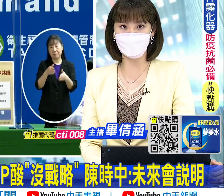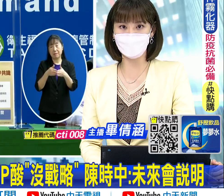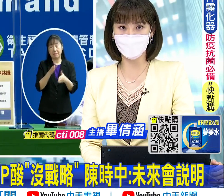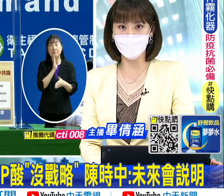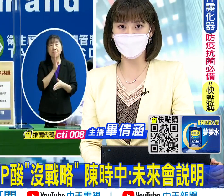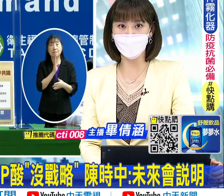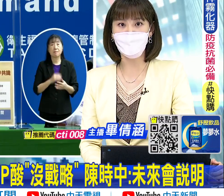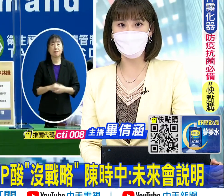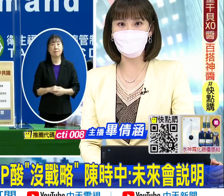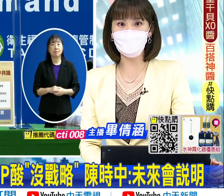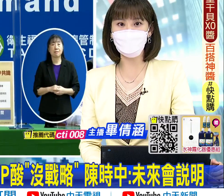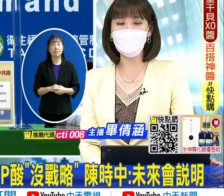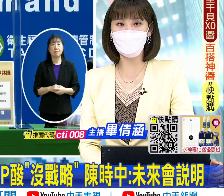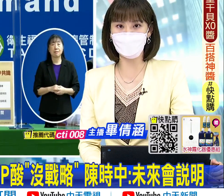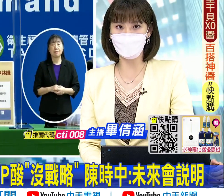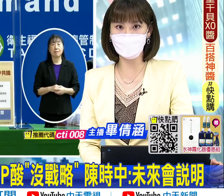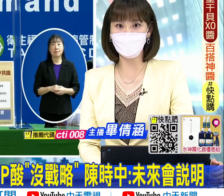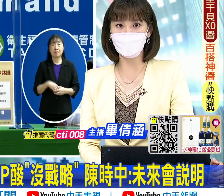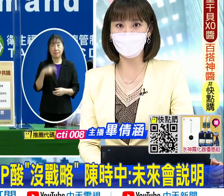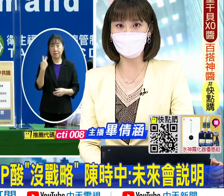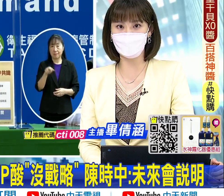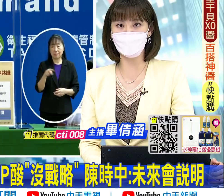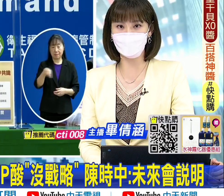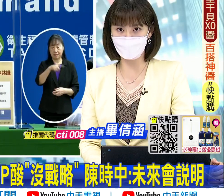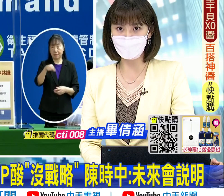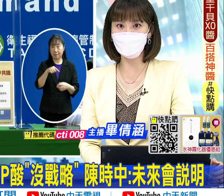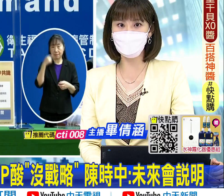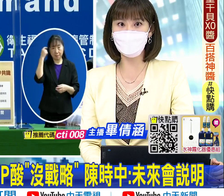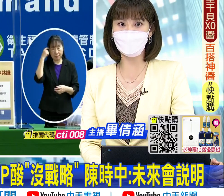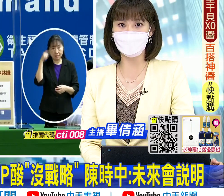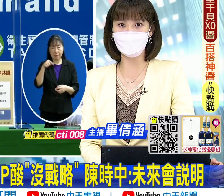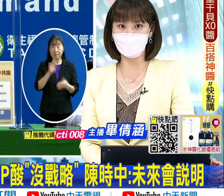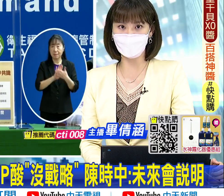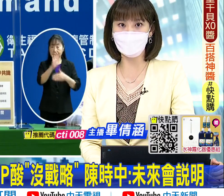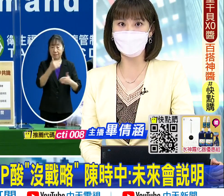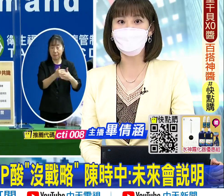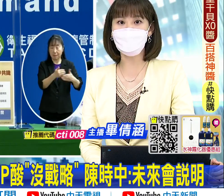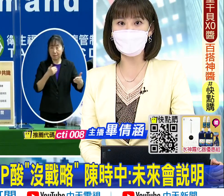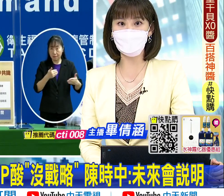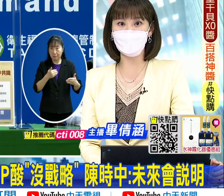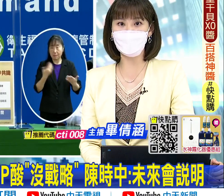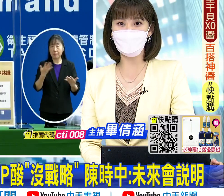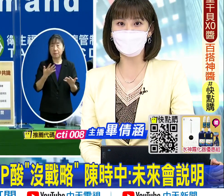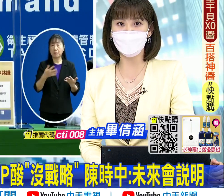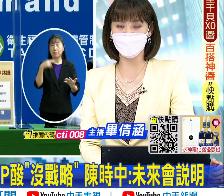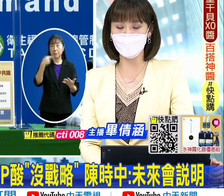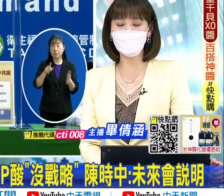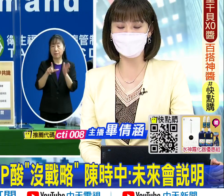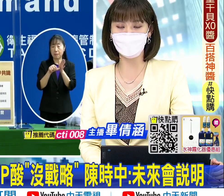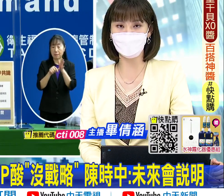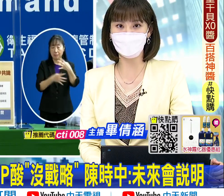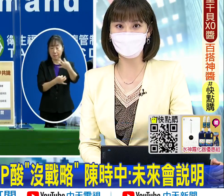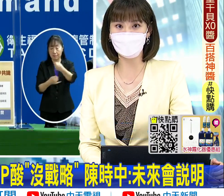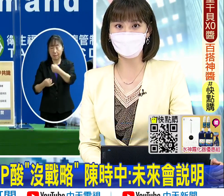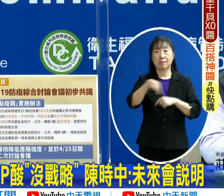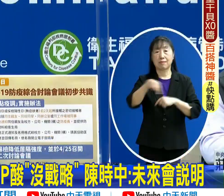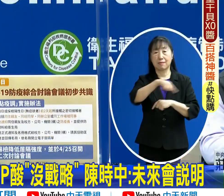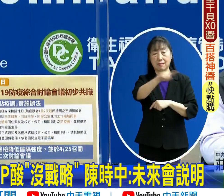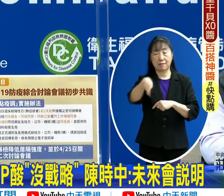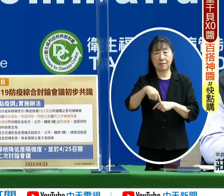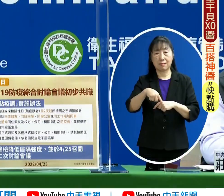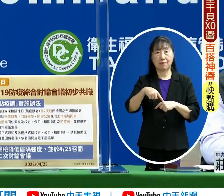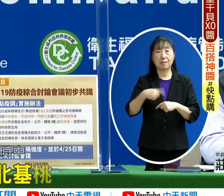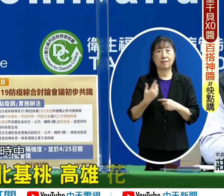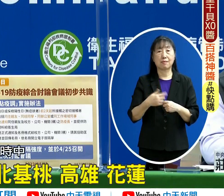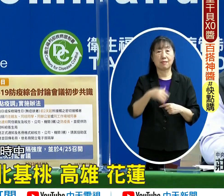各县市来报告，至于居隔的时间会不会从10天缩短到7天，下周一就会开会讨论。